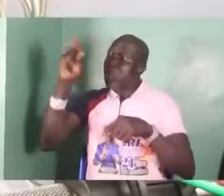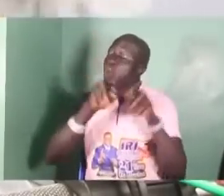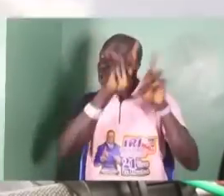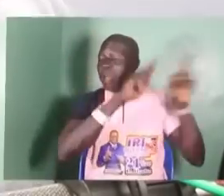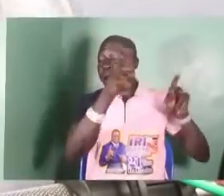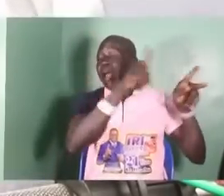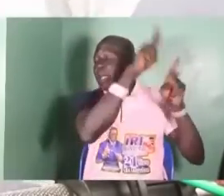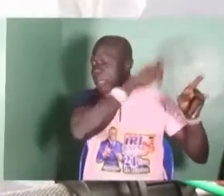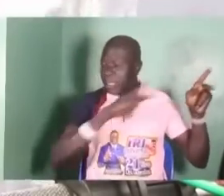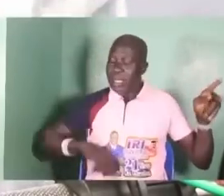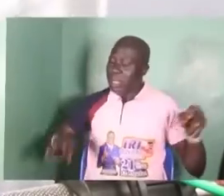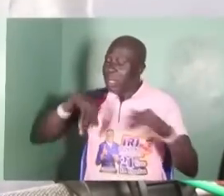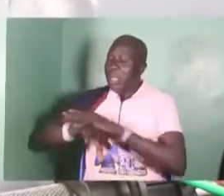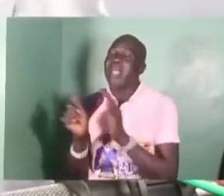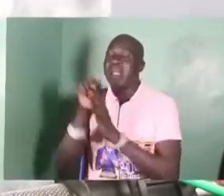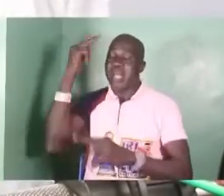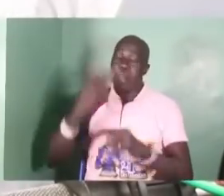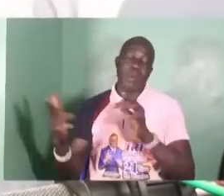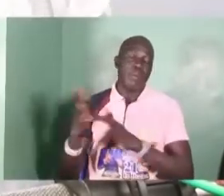Nítorí ìwọ ni yóò tan fìtílà mi.